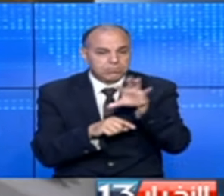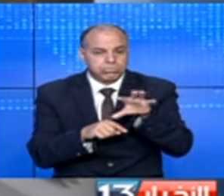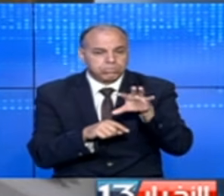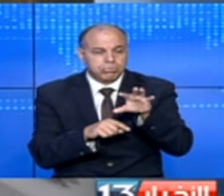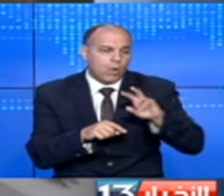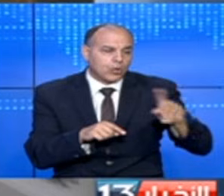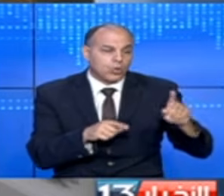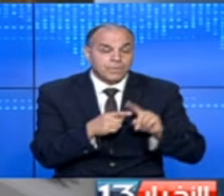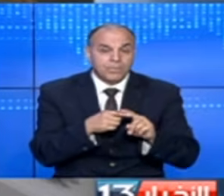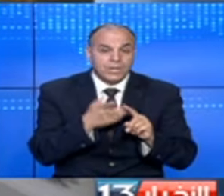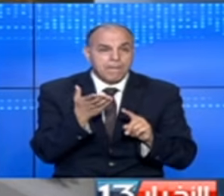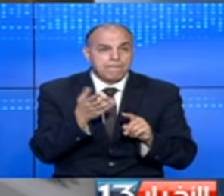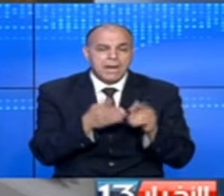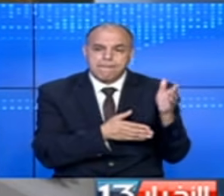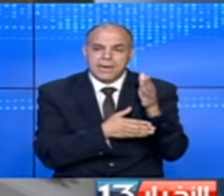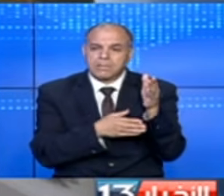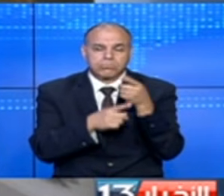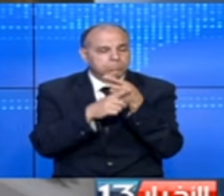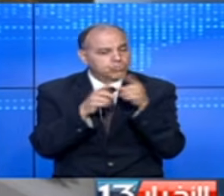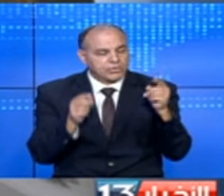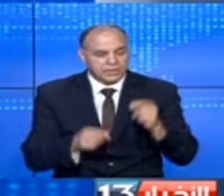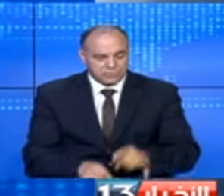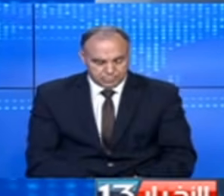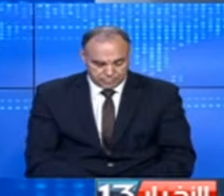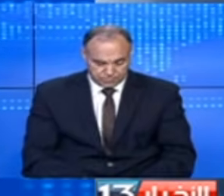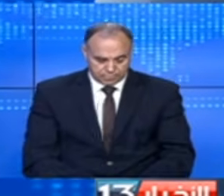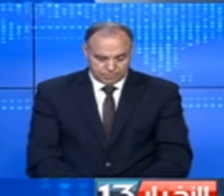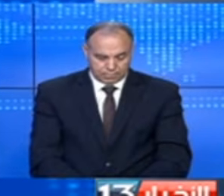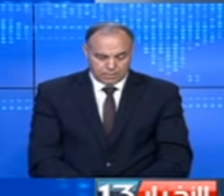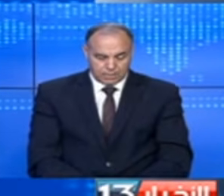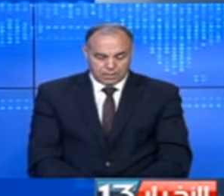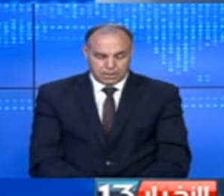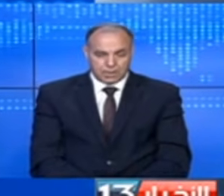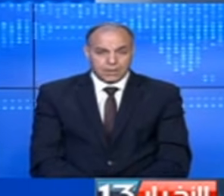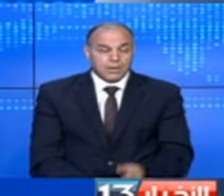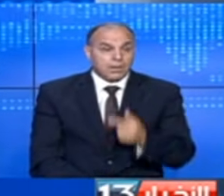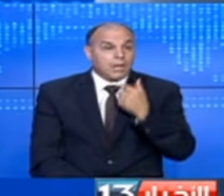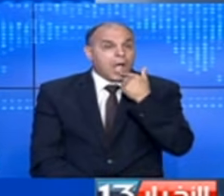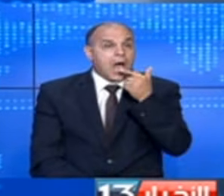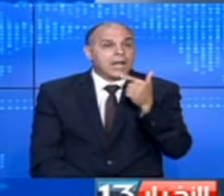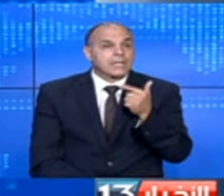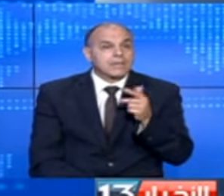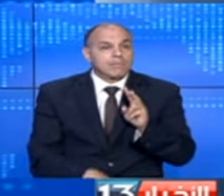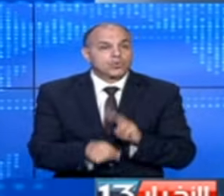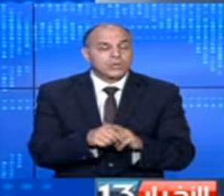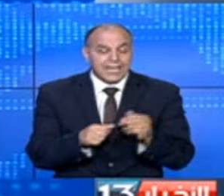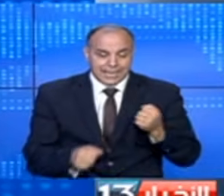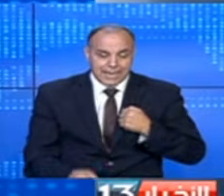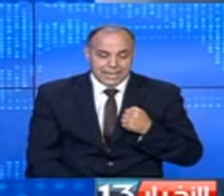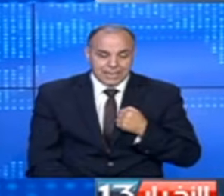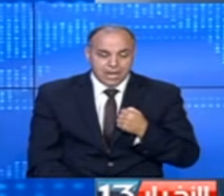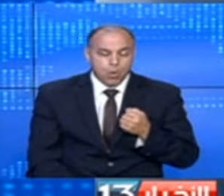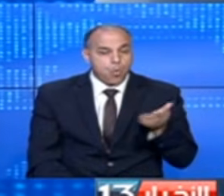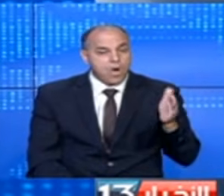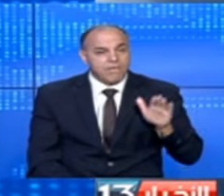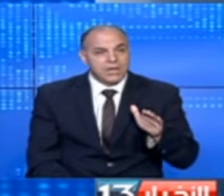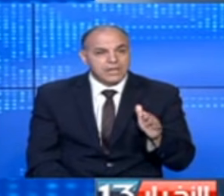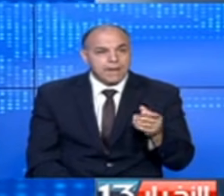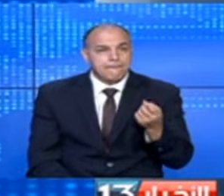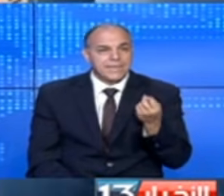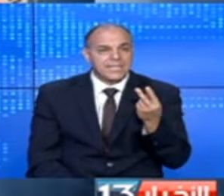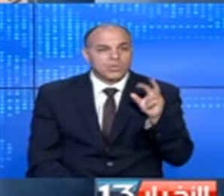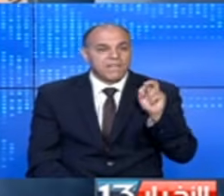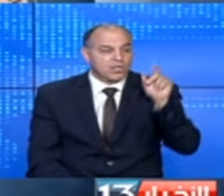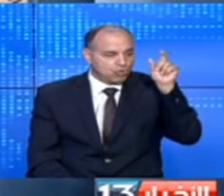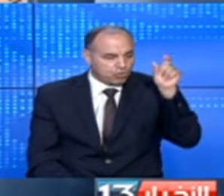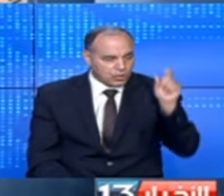من منطقة إلى أخرى ومن بلد لآخر. أعلنت السلطات الكندية وفاة أكثر من